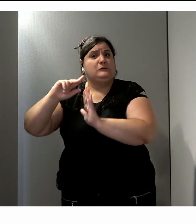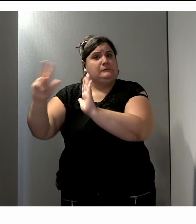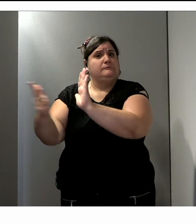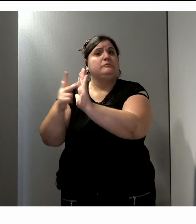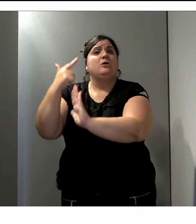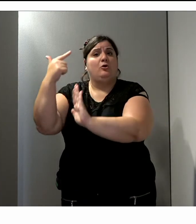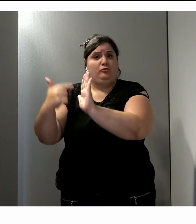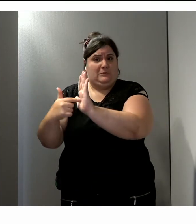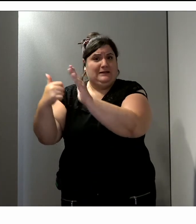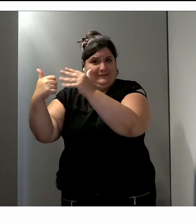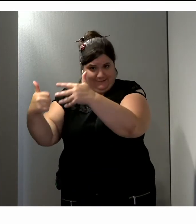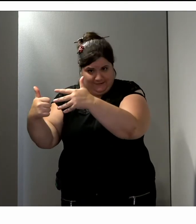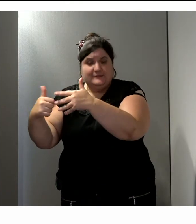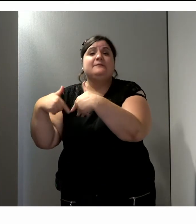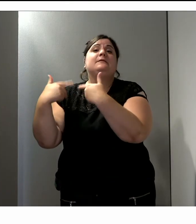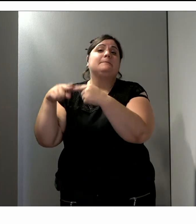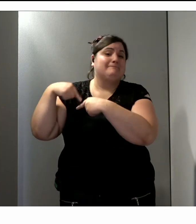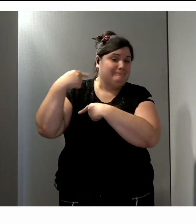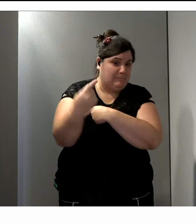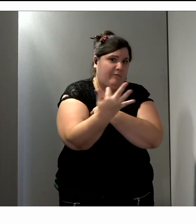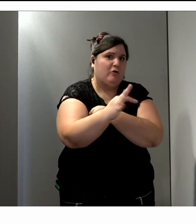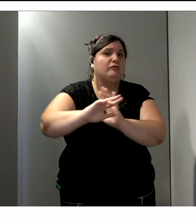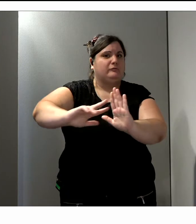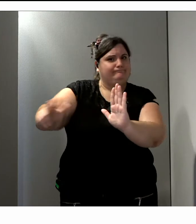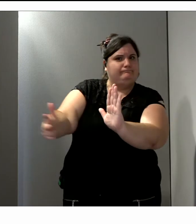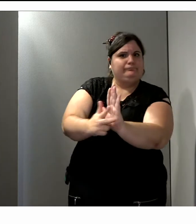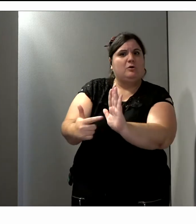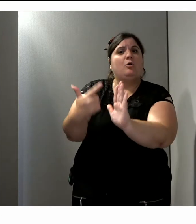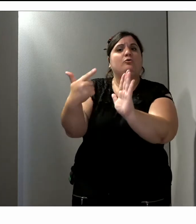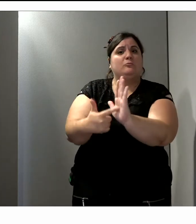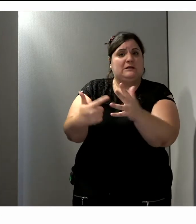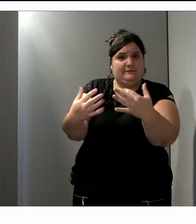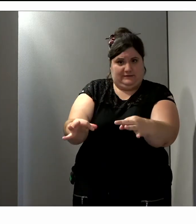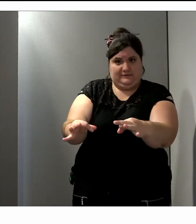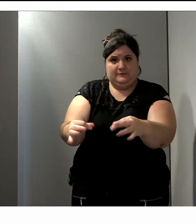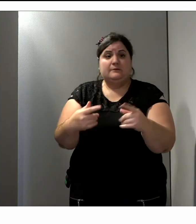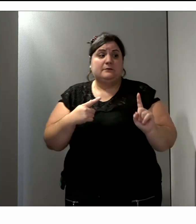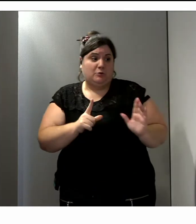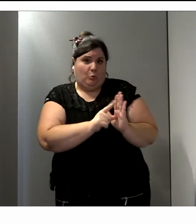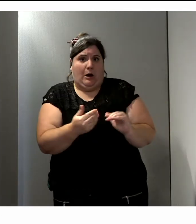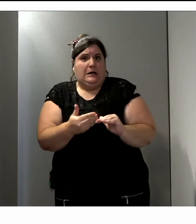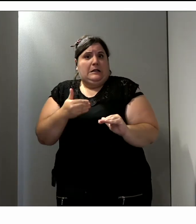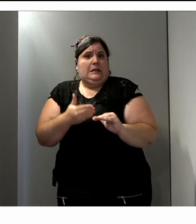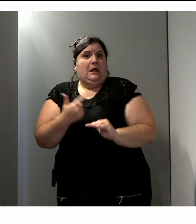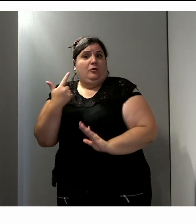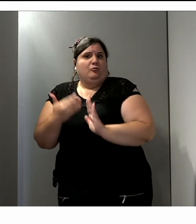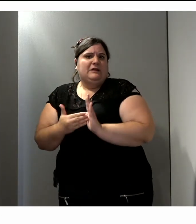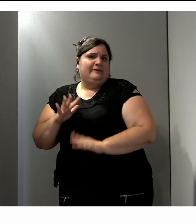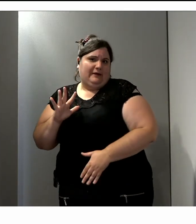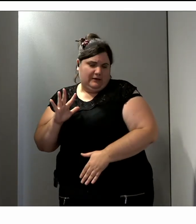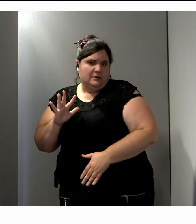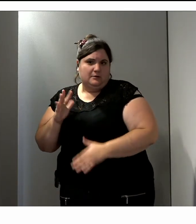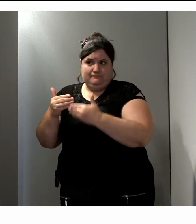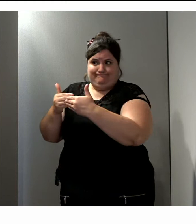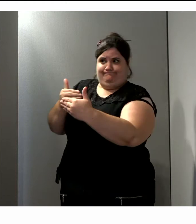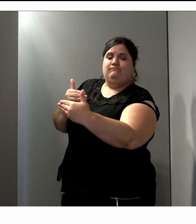et ratifiée en France en 2010. Et c'est vrai que c'est à cette époque, probablement, en 2005,